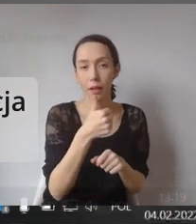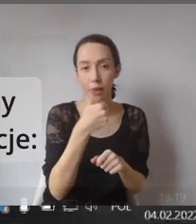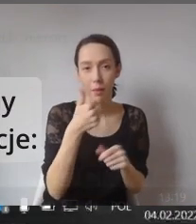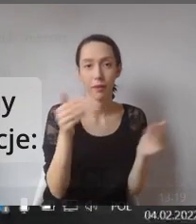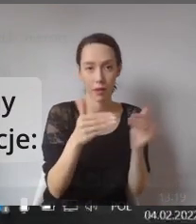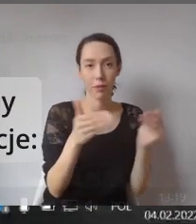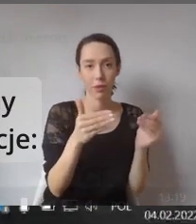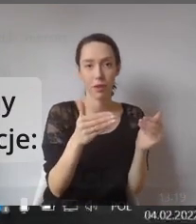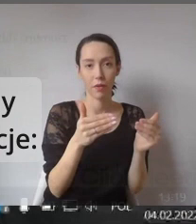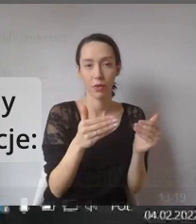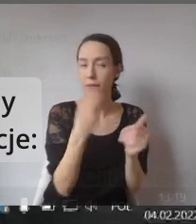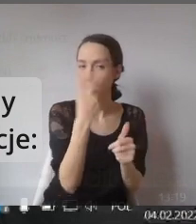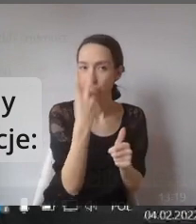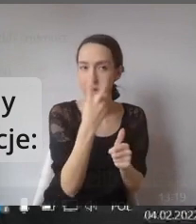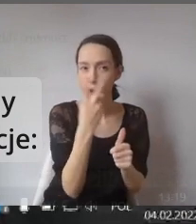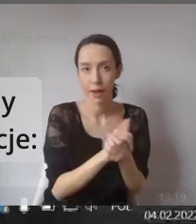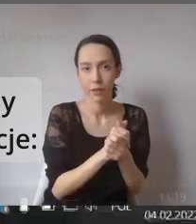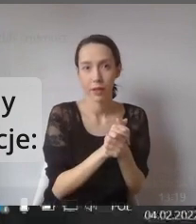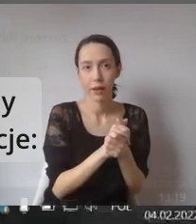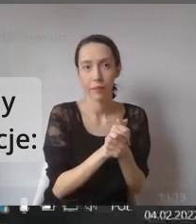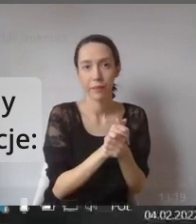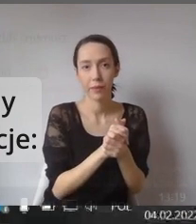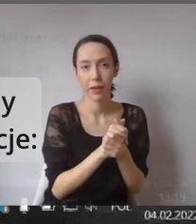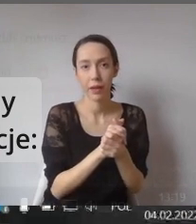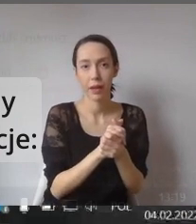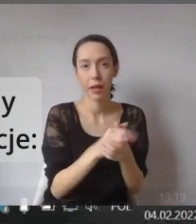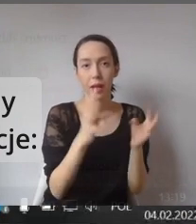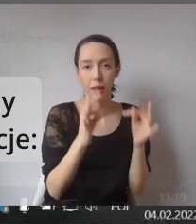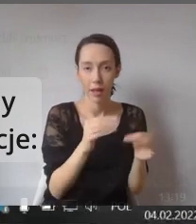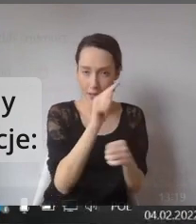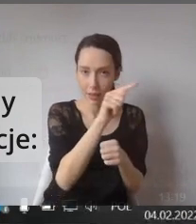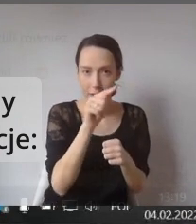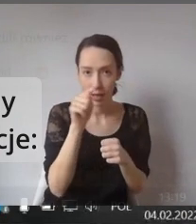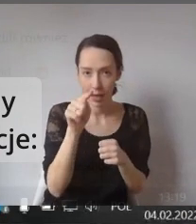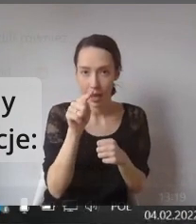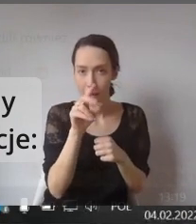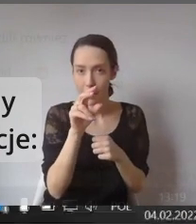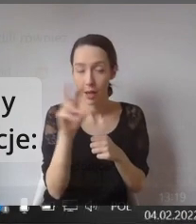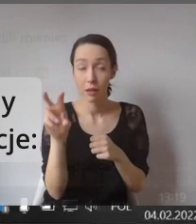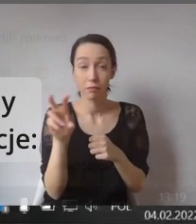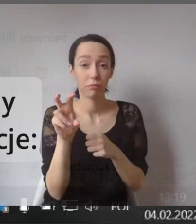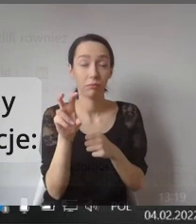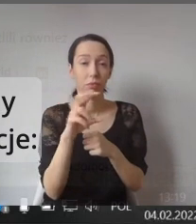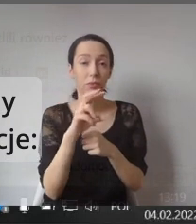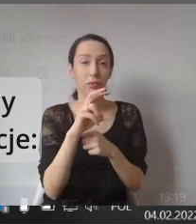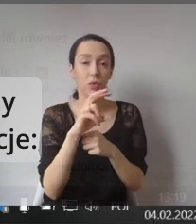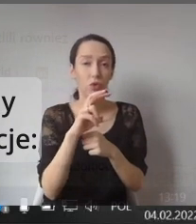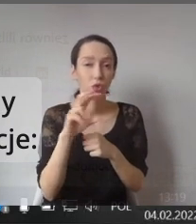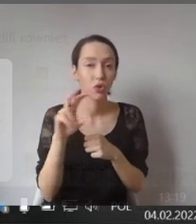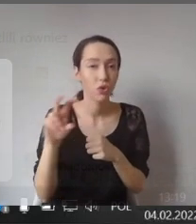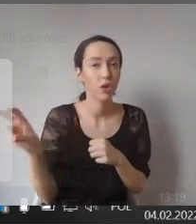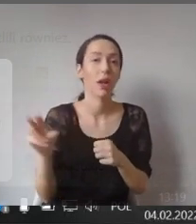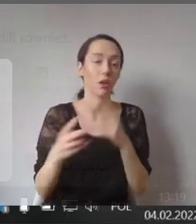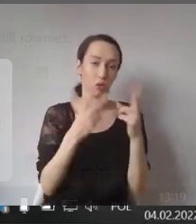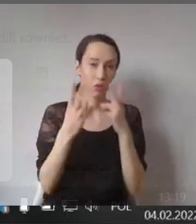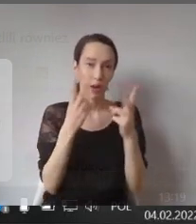sobie można ustawić, jakimi opcjami pracy jesteśmy zainteresowani. I tak naprawdę mamy do wyboru dwie opcje.